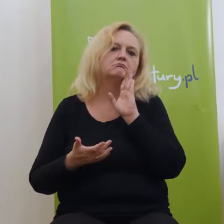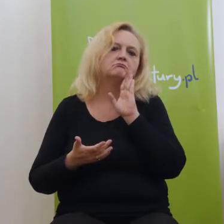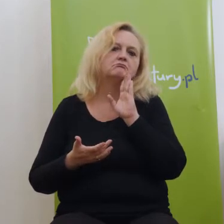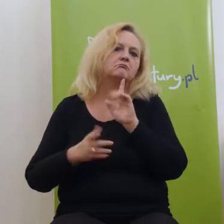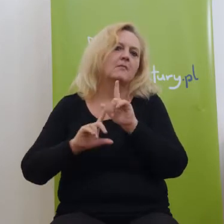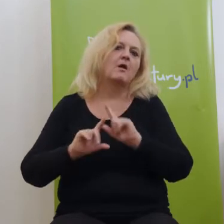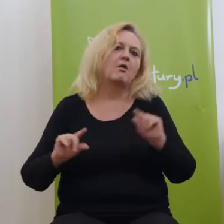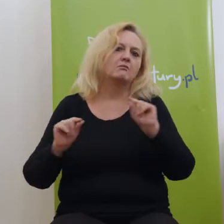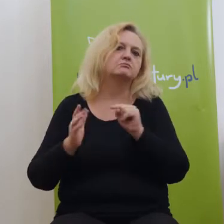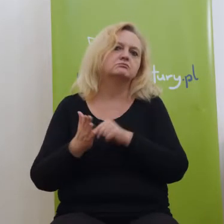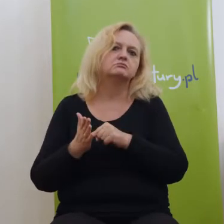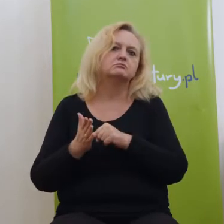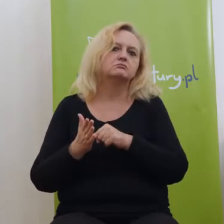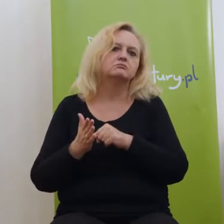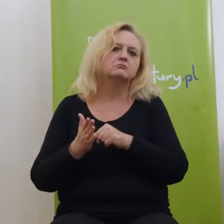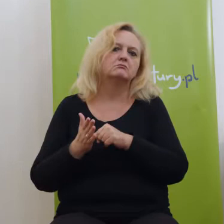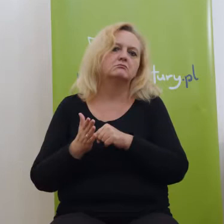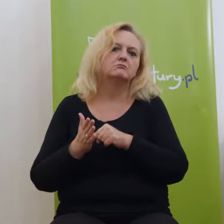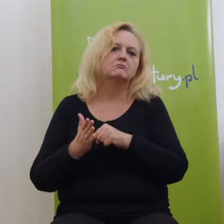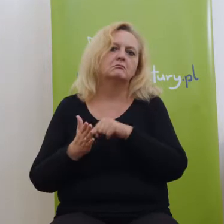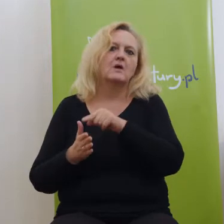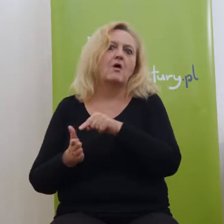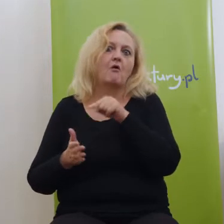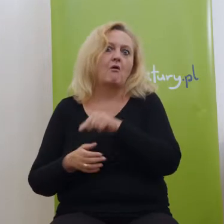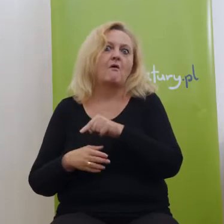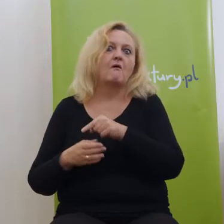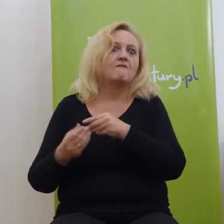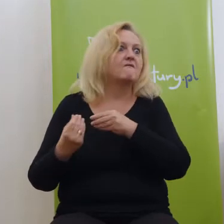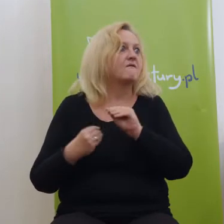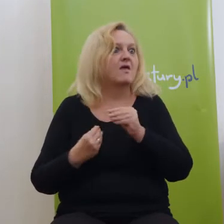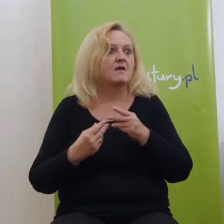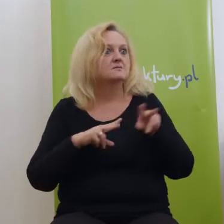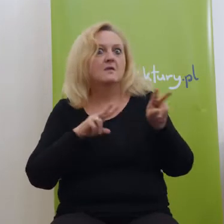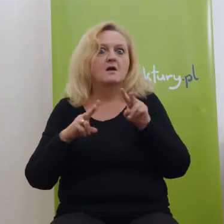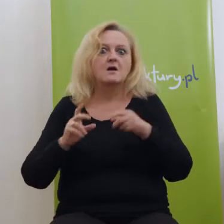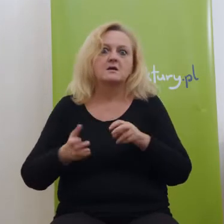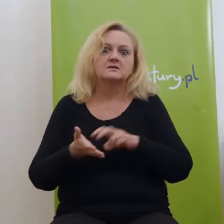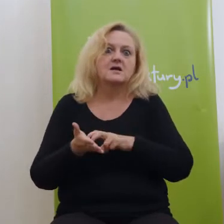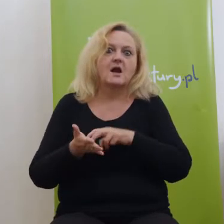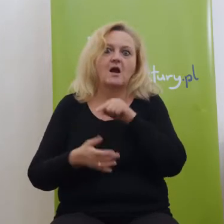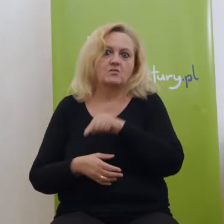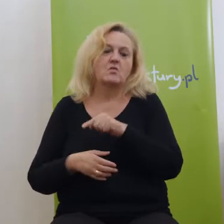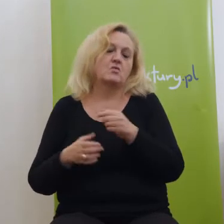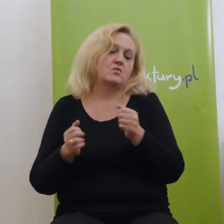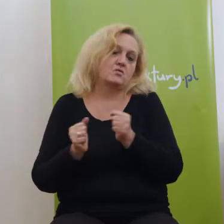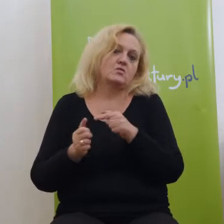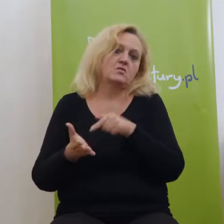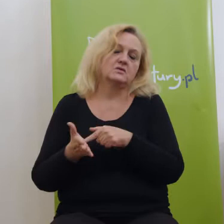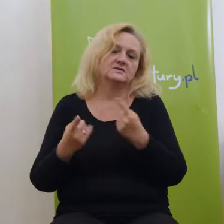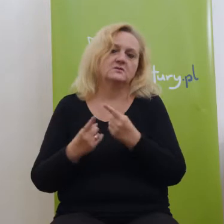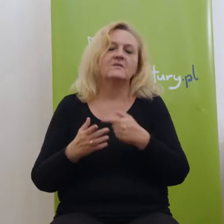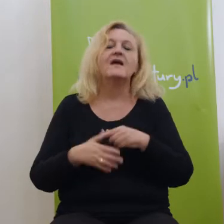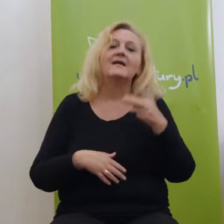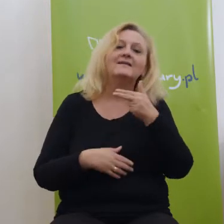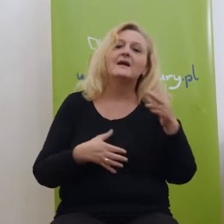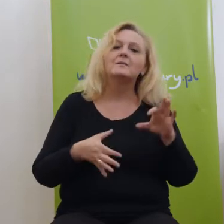Zbieg okoliczności powoduje, że to ona jest najbardziej stratna na tej sytuacji. Więc chciałabym zacząć od takiego pytania, może mało związanego z